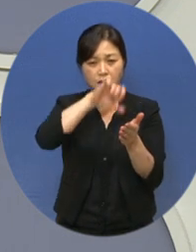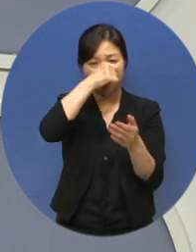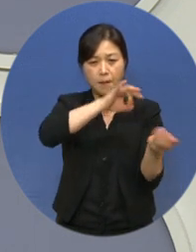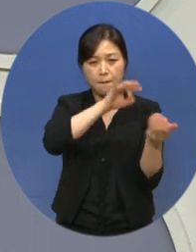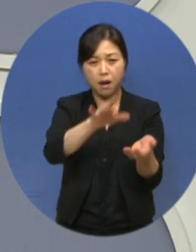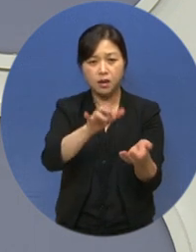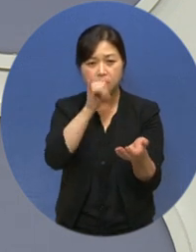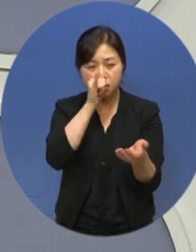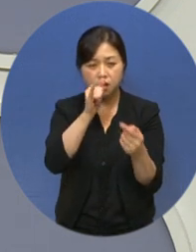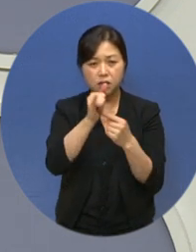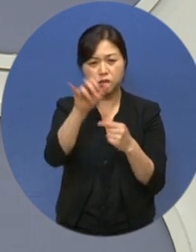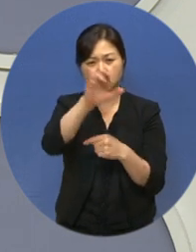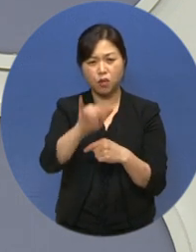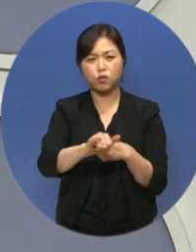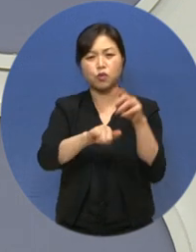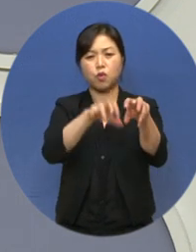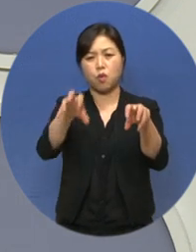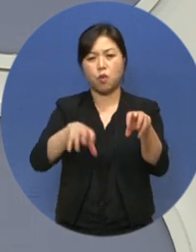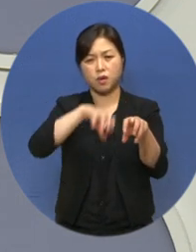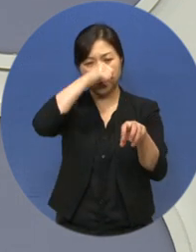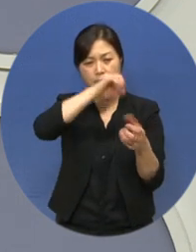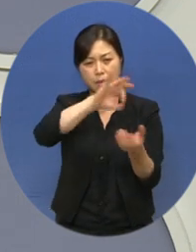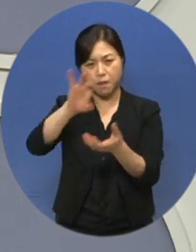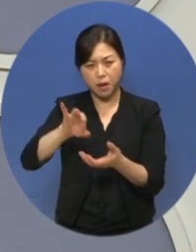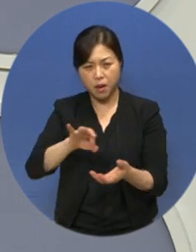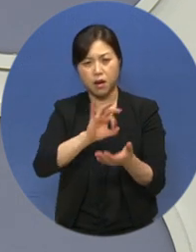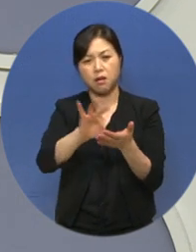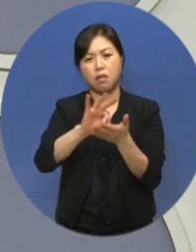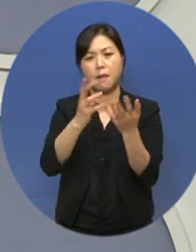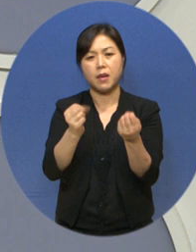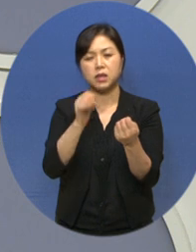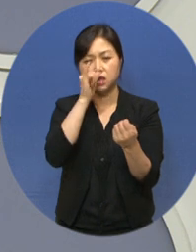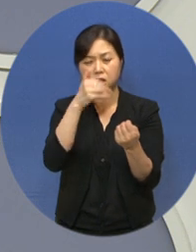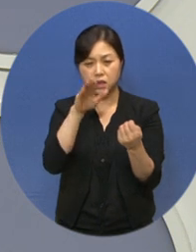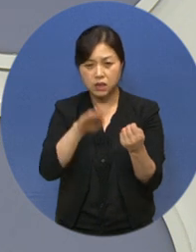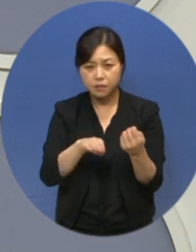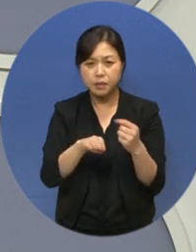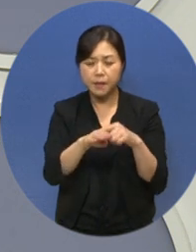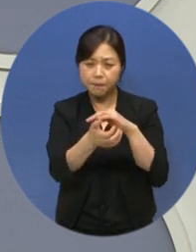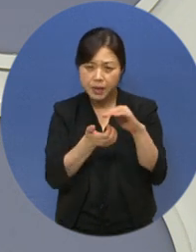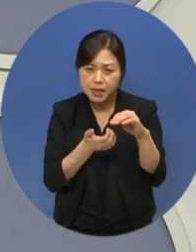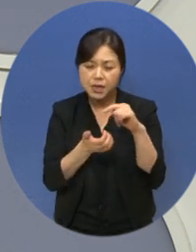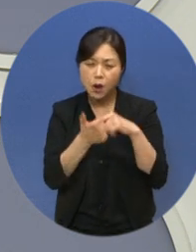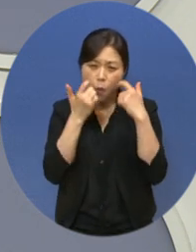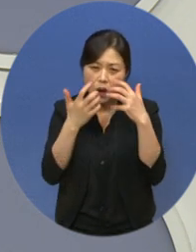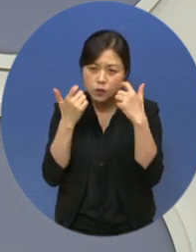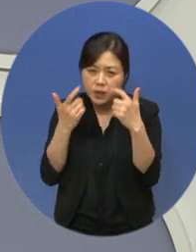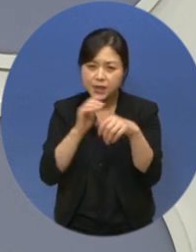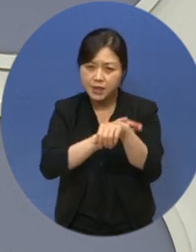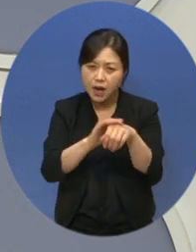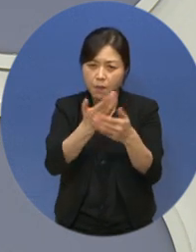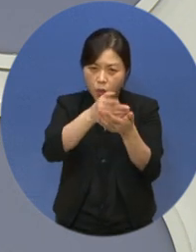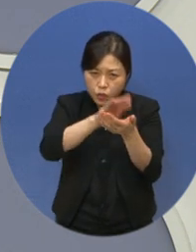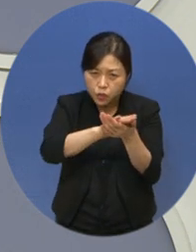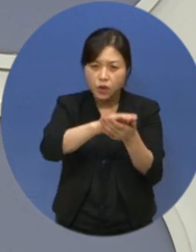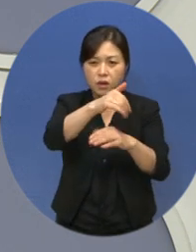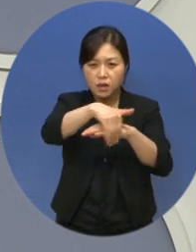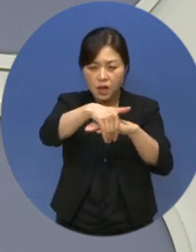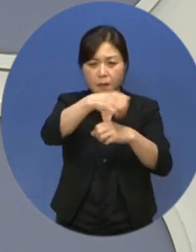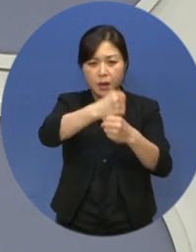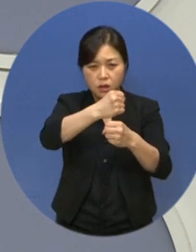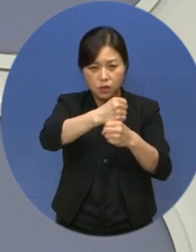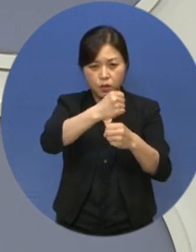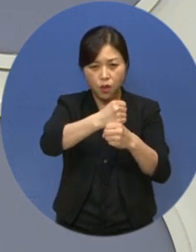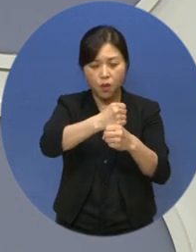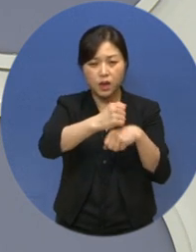때문에 많은 들어가는 그 예산상의 문제로 있지만 그래도 2월 제때 북구 계획을 잘 세워서 항구 복구 계획을 세우고